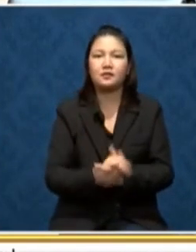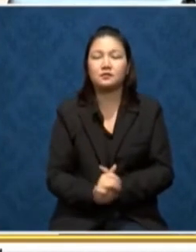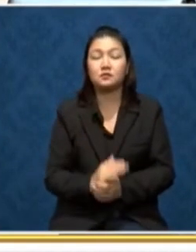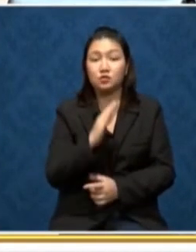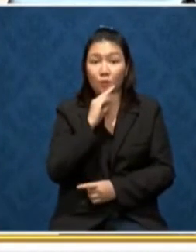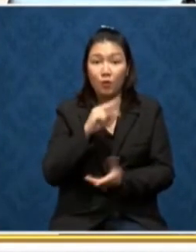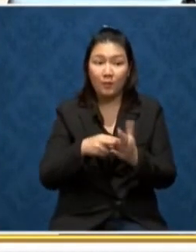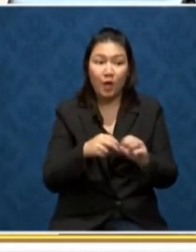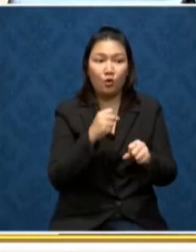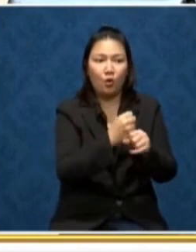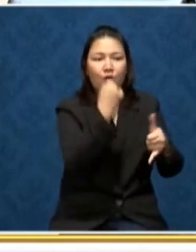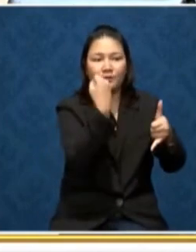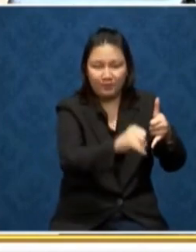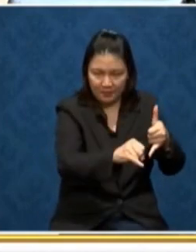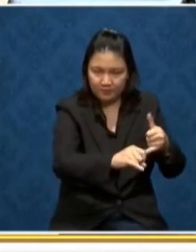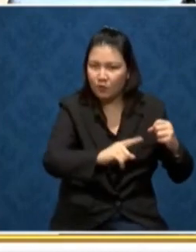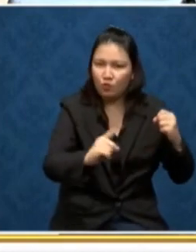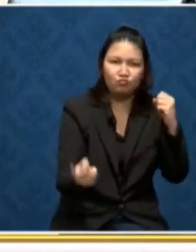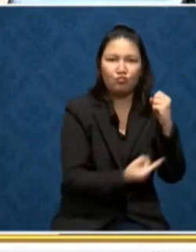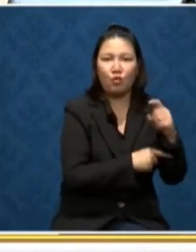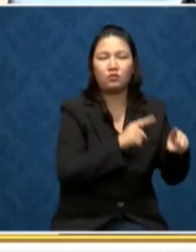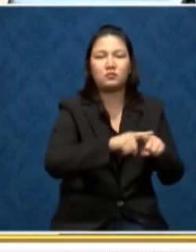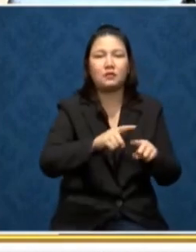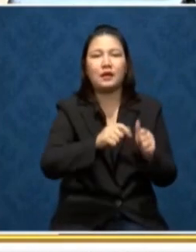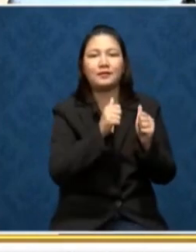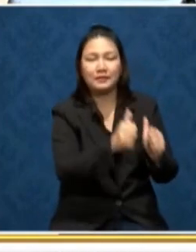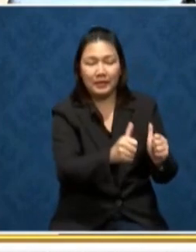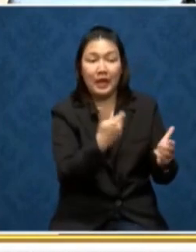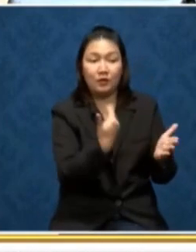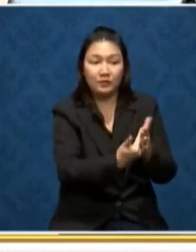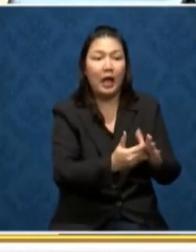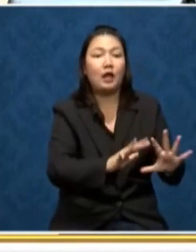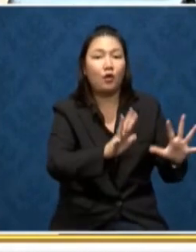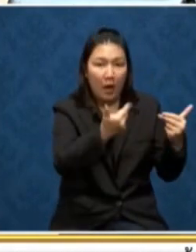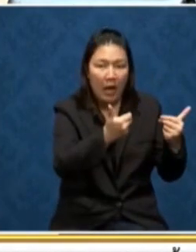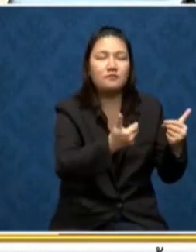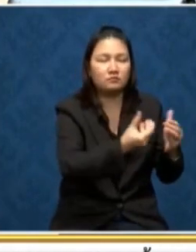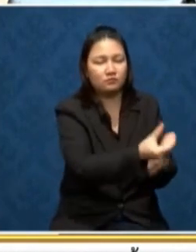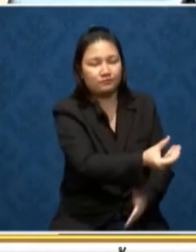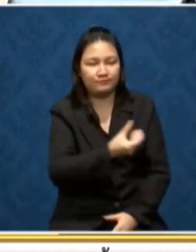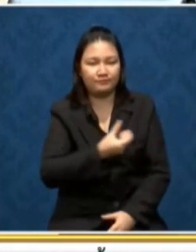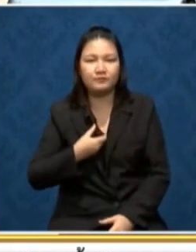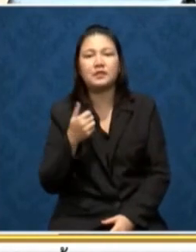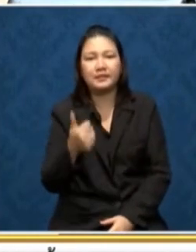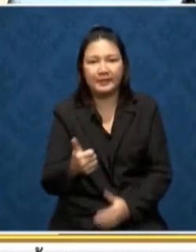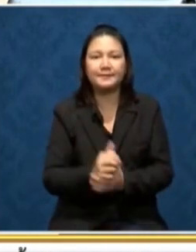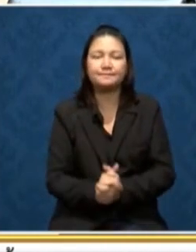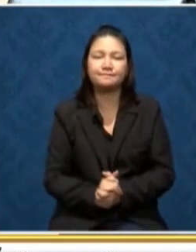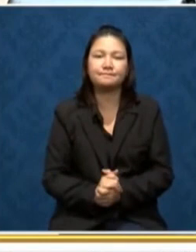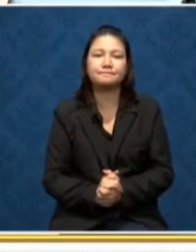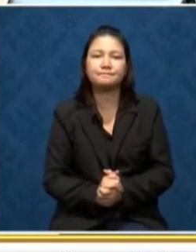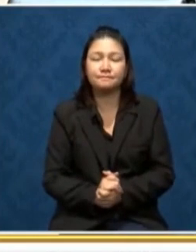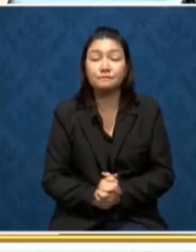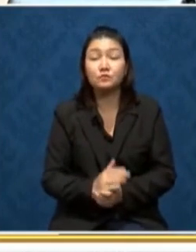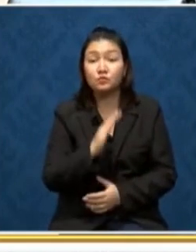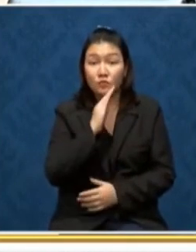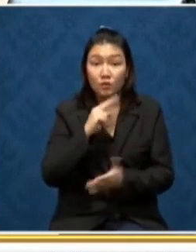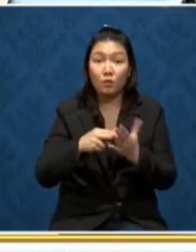ชีพได้รบโทษแล้วก็ต้องการได้รับซัพทสิ้นหรอเงินทเสียหายคืนโดยการหำนINGณดิ pl —